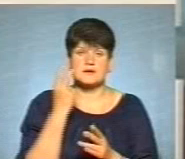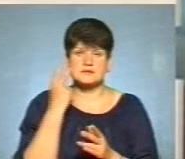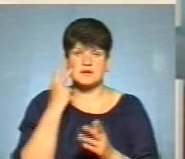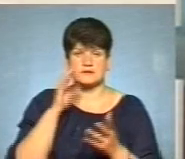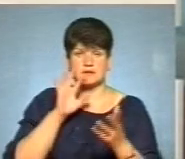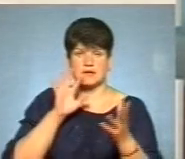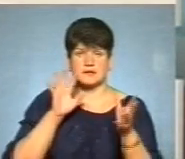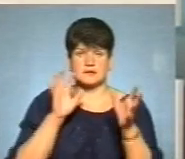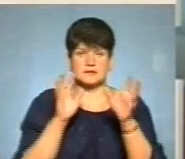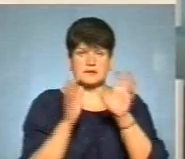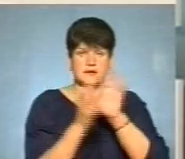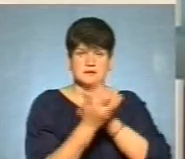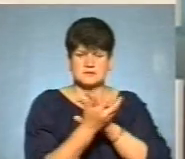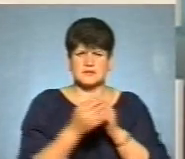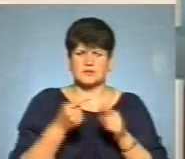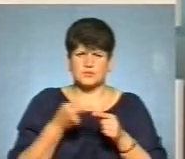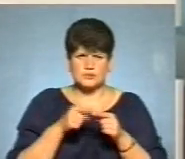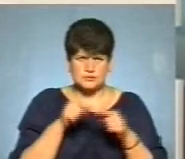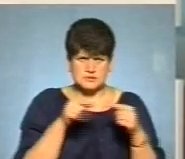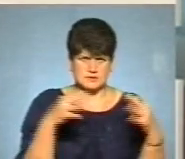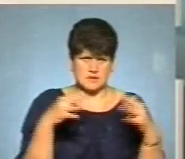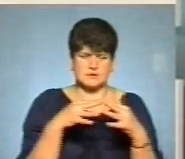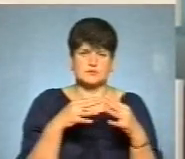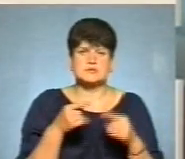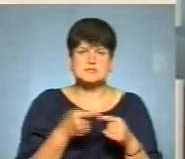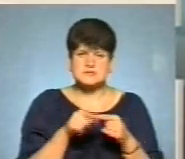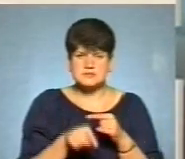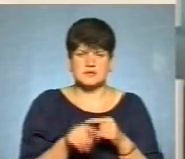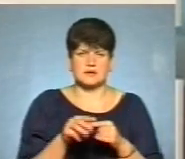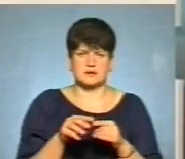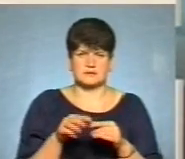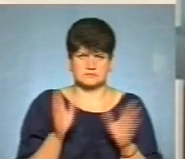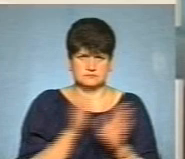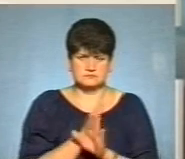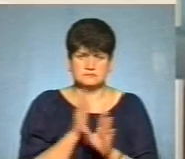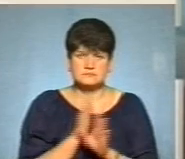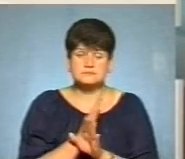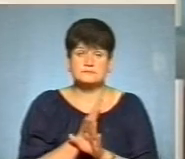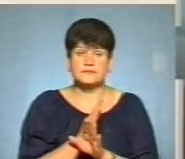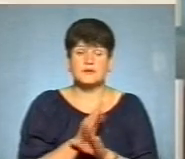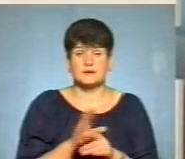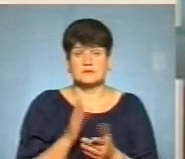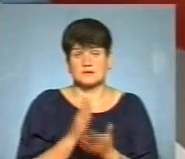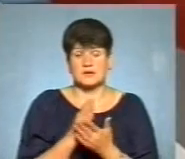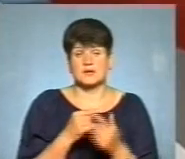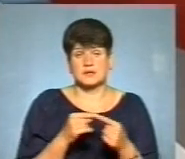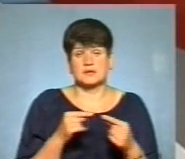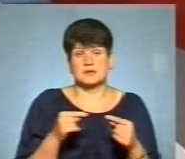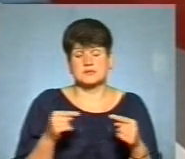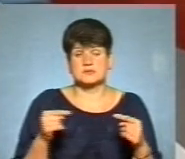ось таких повітряних мас, різних за своїм хімізмом і фізичними властивостями, відбуваються